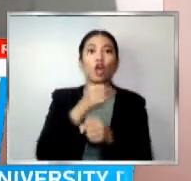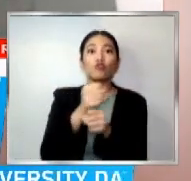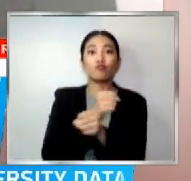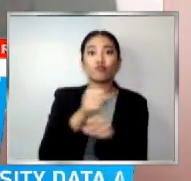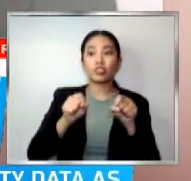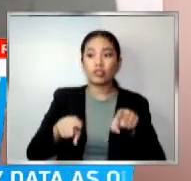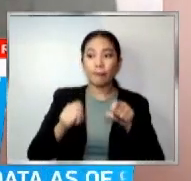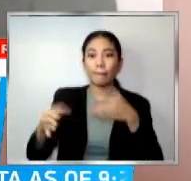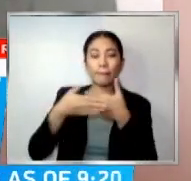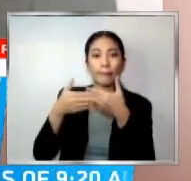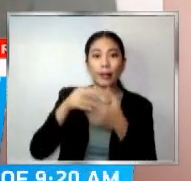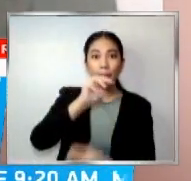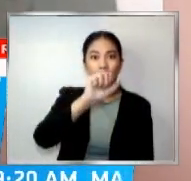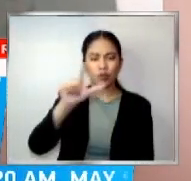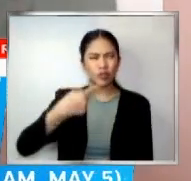Nakikita po namin,